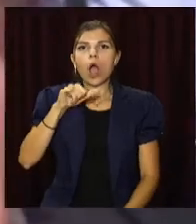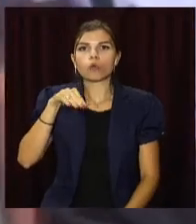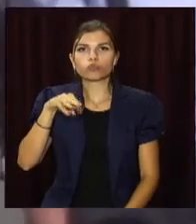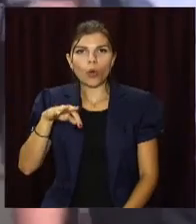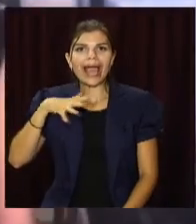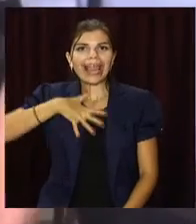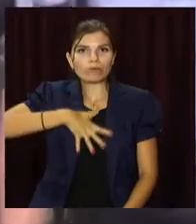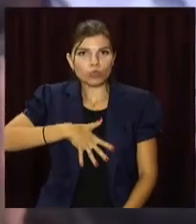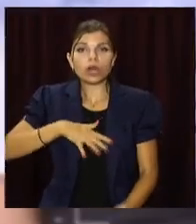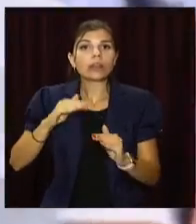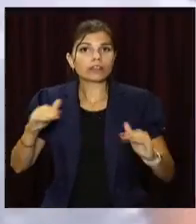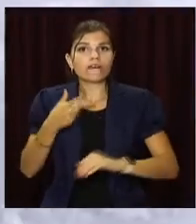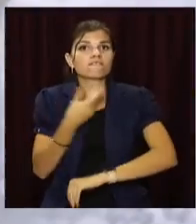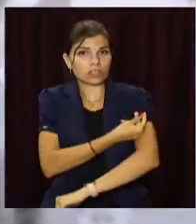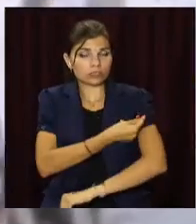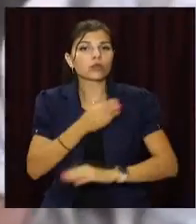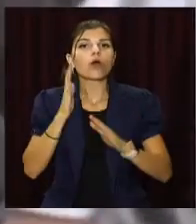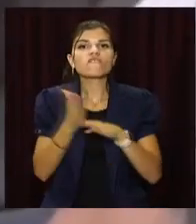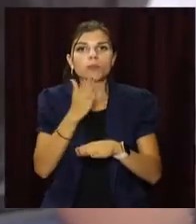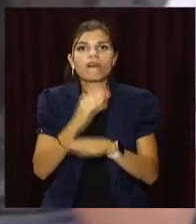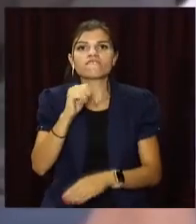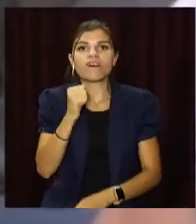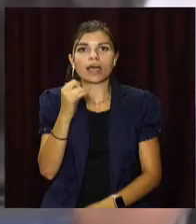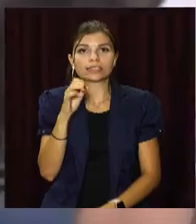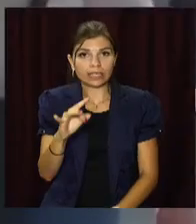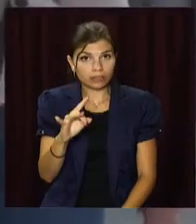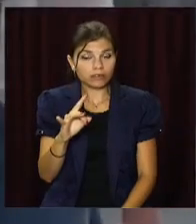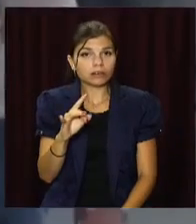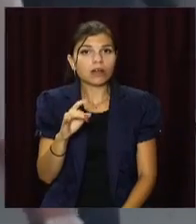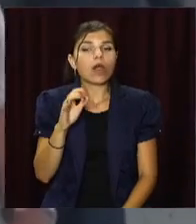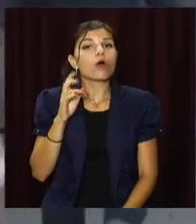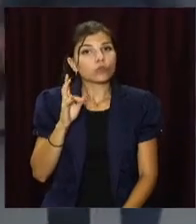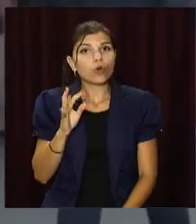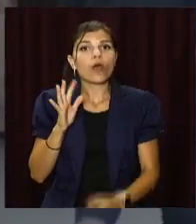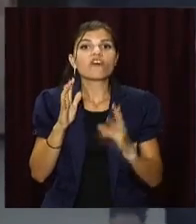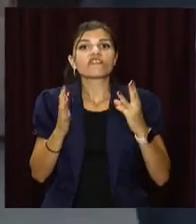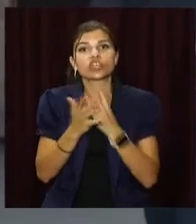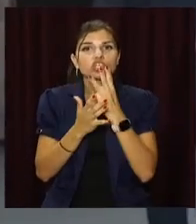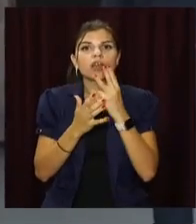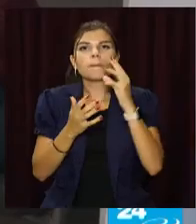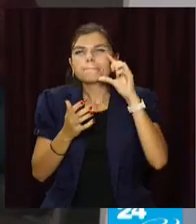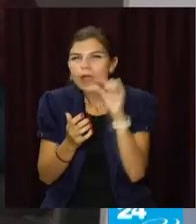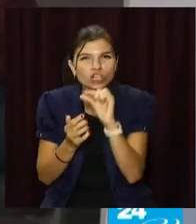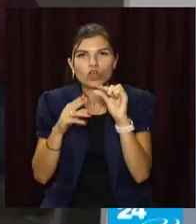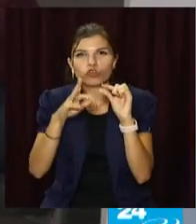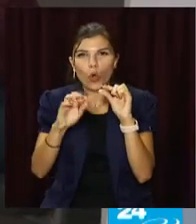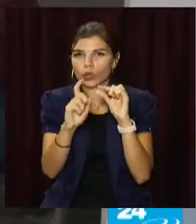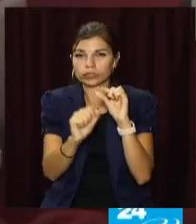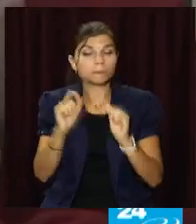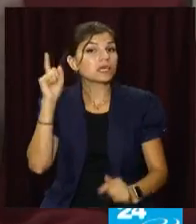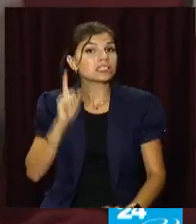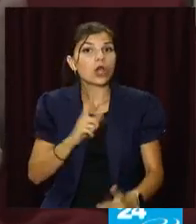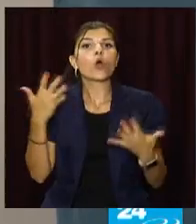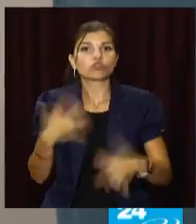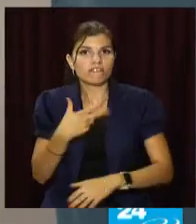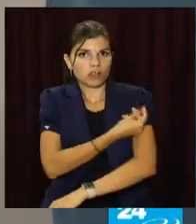автоімунні хвороби. Дітям вводитимуть вакцину виробника Pfizer-BioNTech, однак втричі зменшену дозу. Зазначимо,